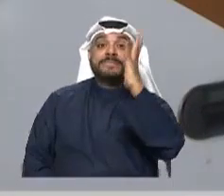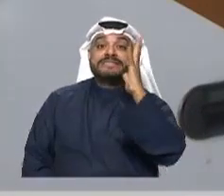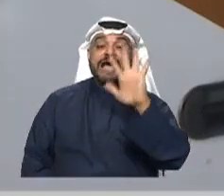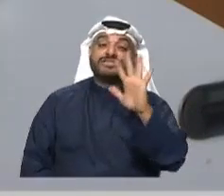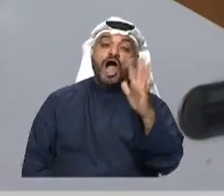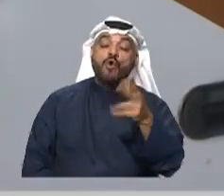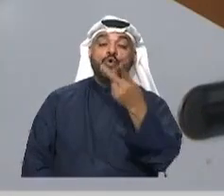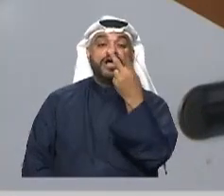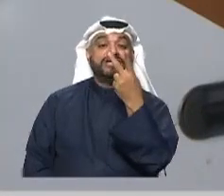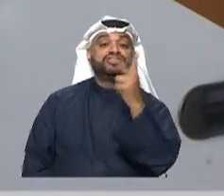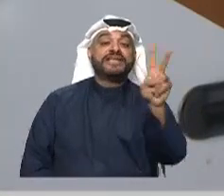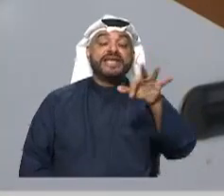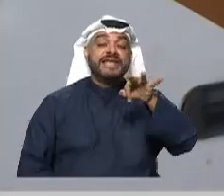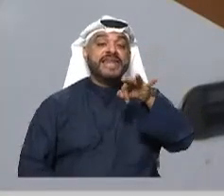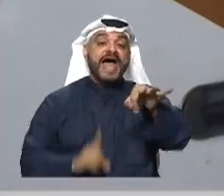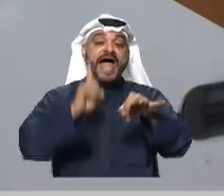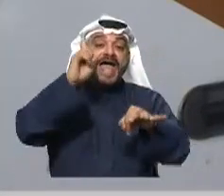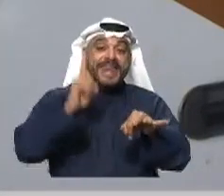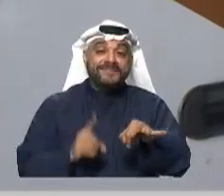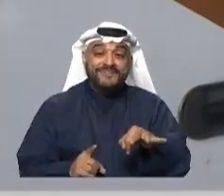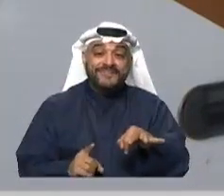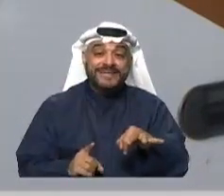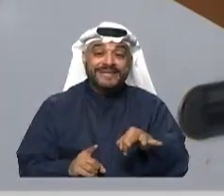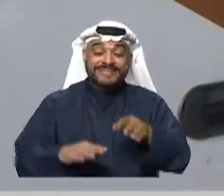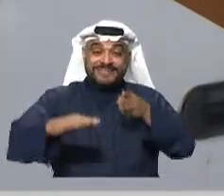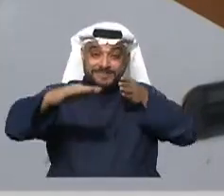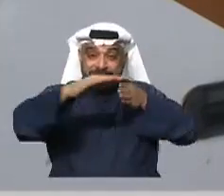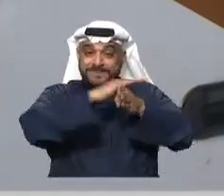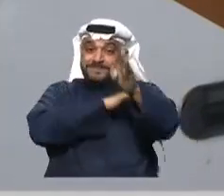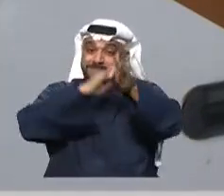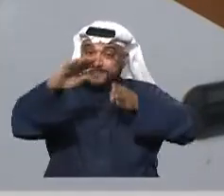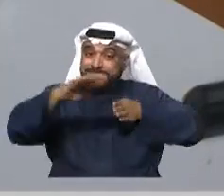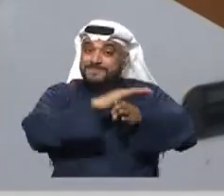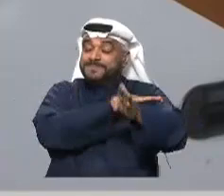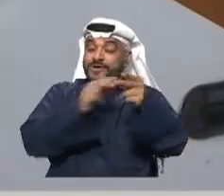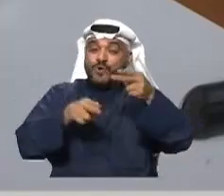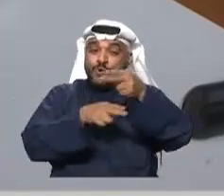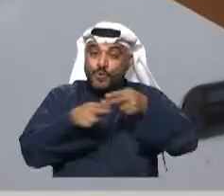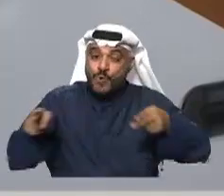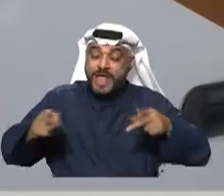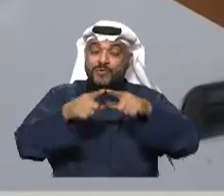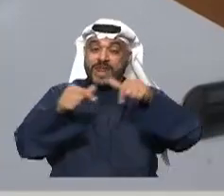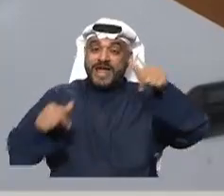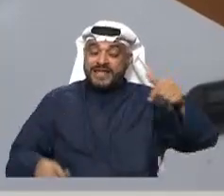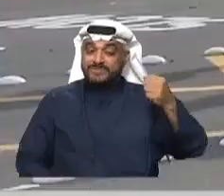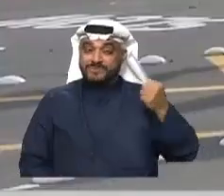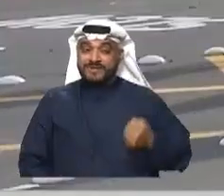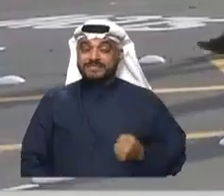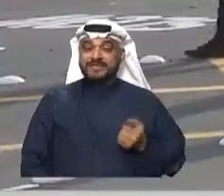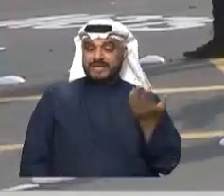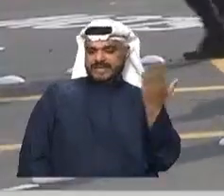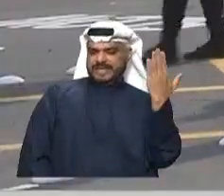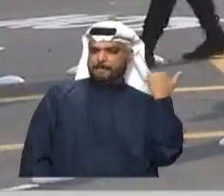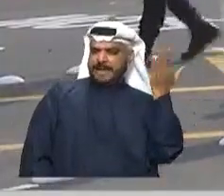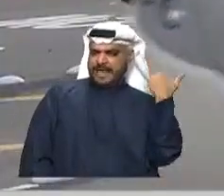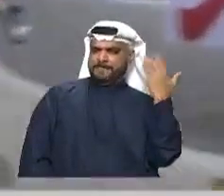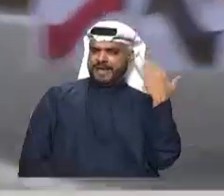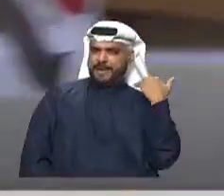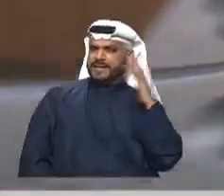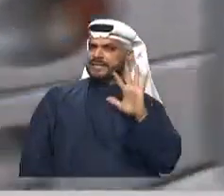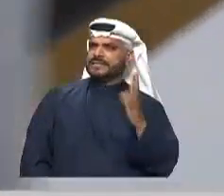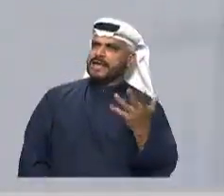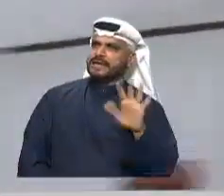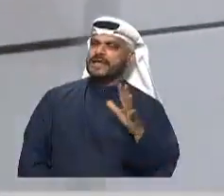ألف بالنسبة للمغادرة بالنسبة للجمهور الكويتي والخليجيين. الأيام السابقة كان هناك